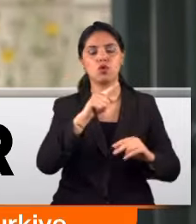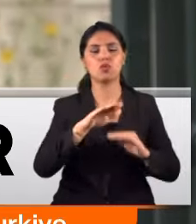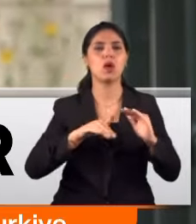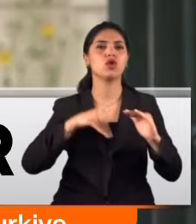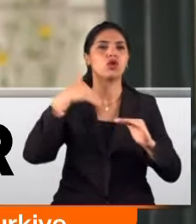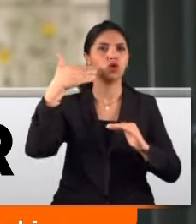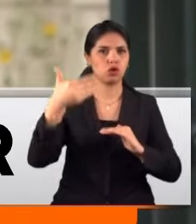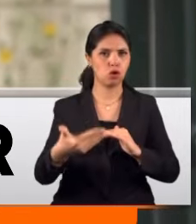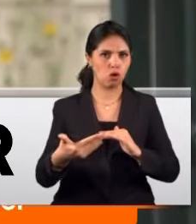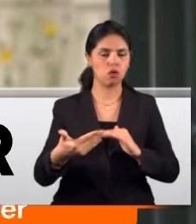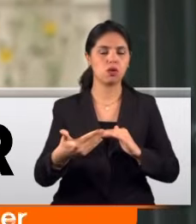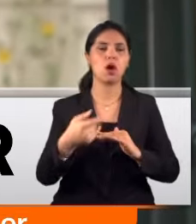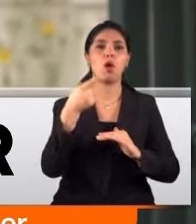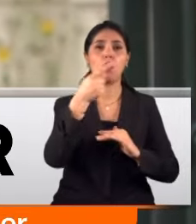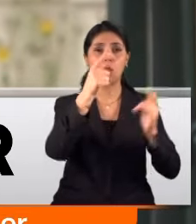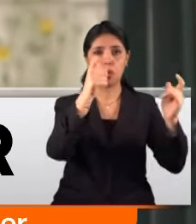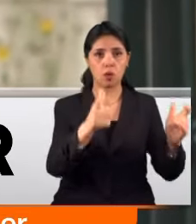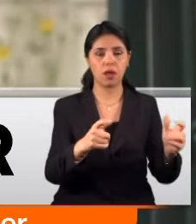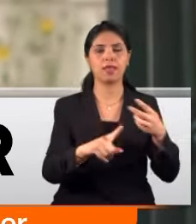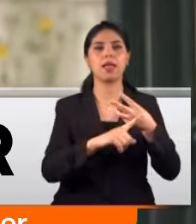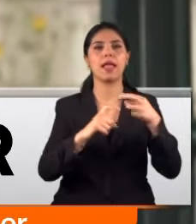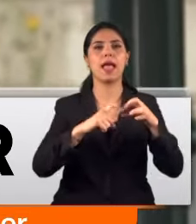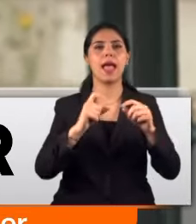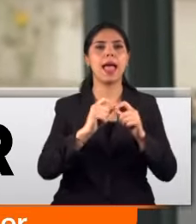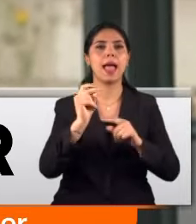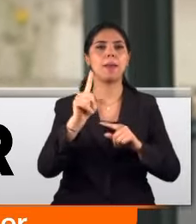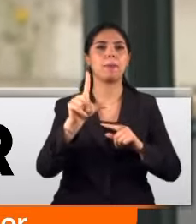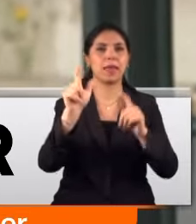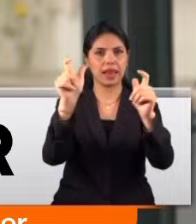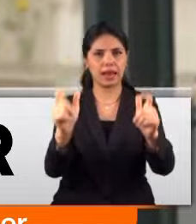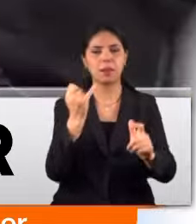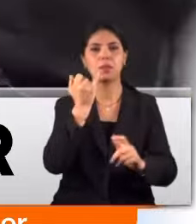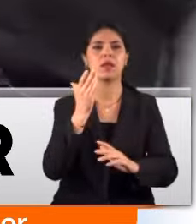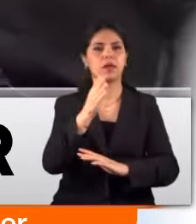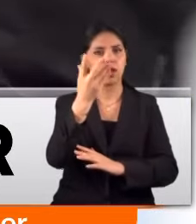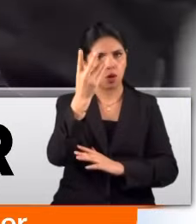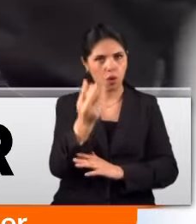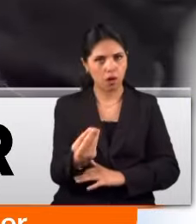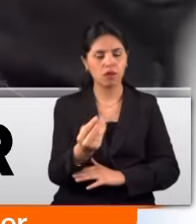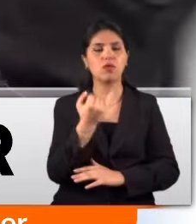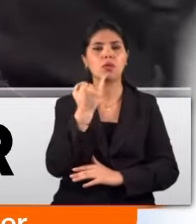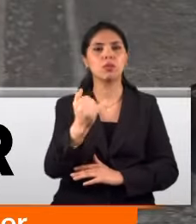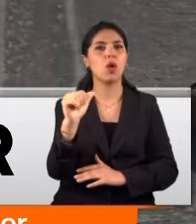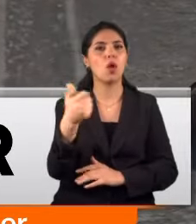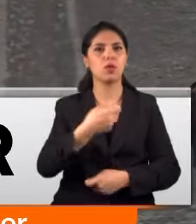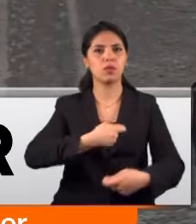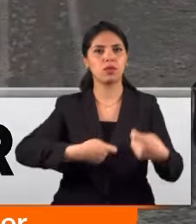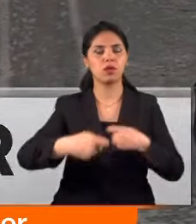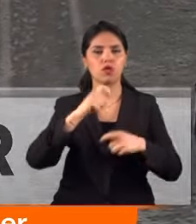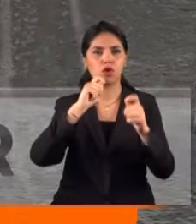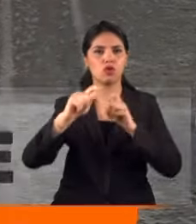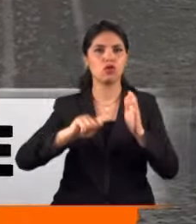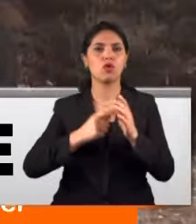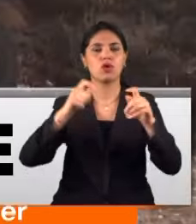sonra oradan bir de Erbil ziyareti gerçekleştireceğiz. Ziyarette önemli ticari anlaşmalara